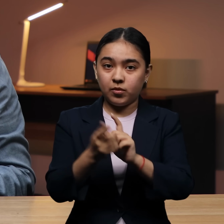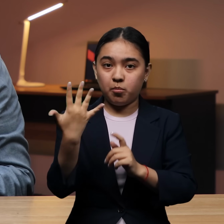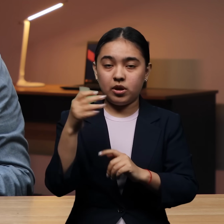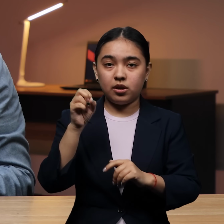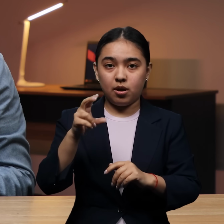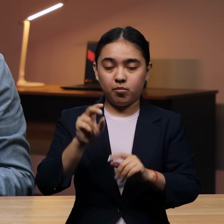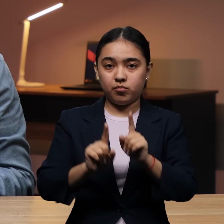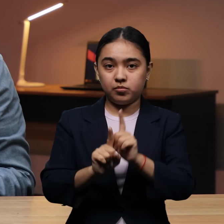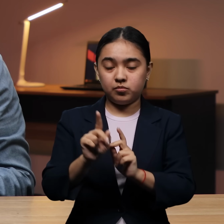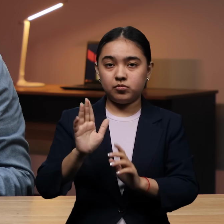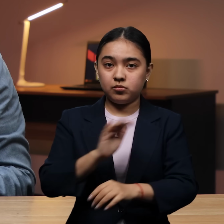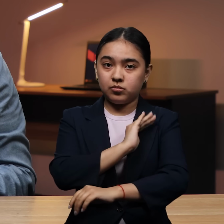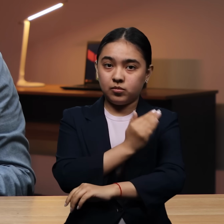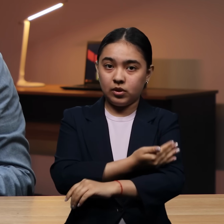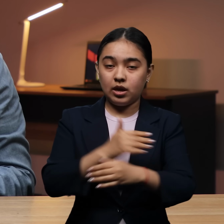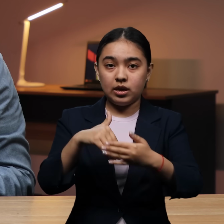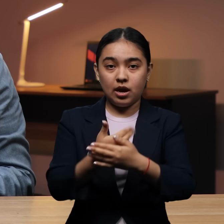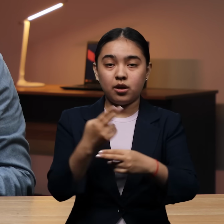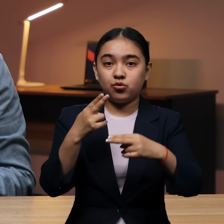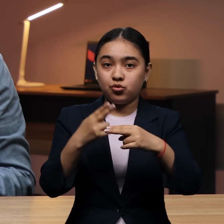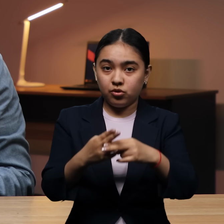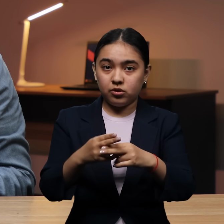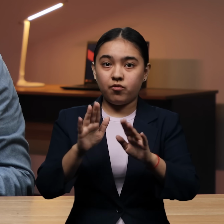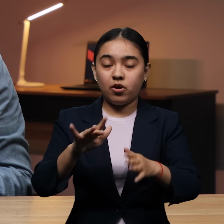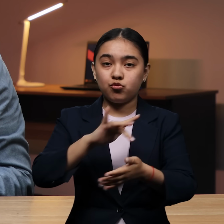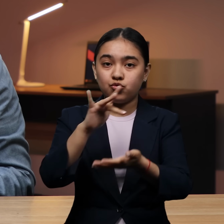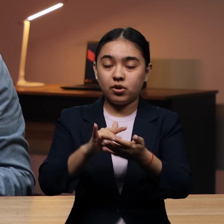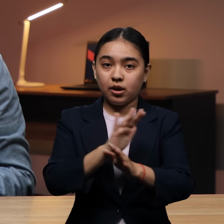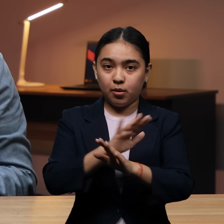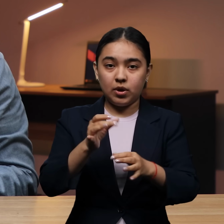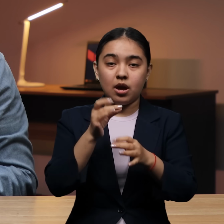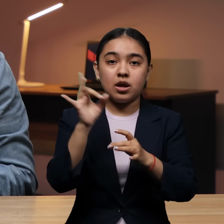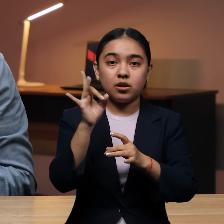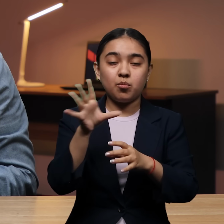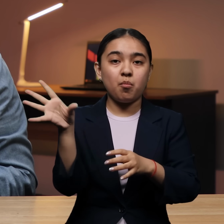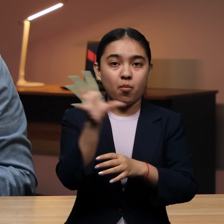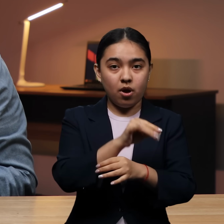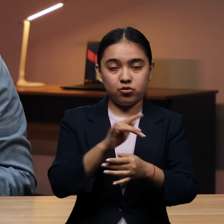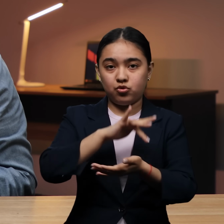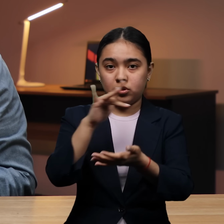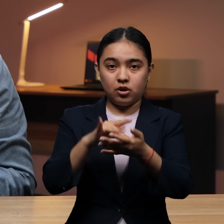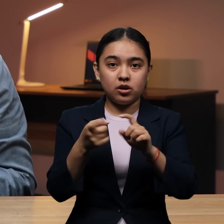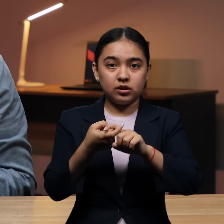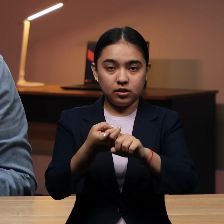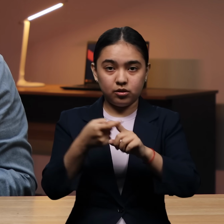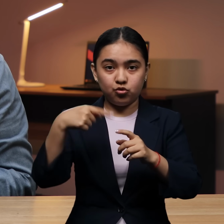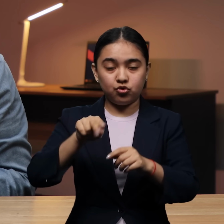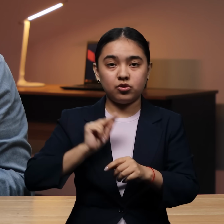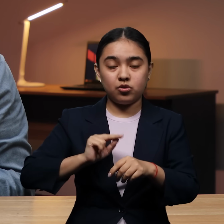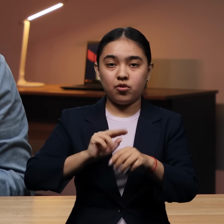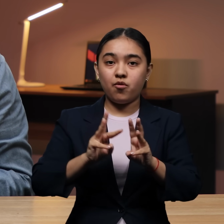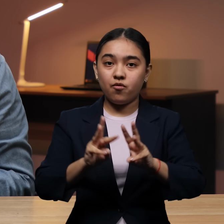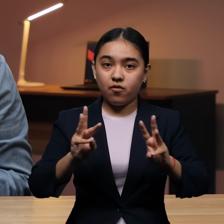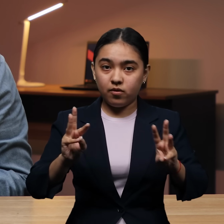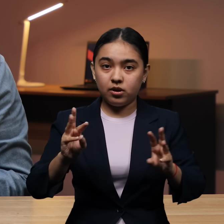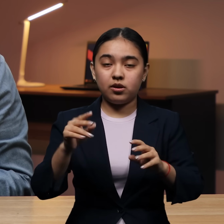o'zgarish 5-apreldan kuchga kirdi. Yangi cheklov faqat asosiy shaharlarga emas, respublikadagi barcha shaharlarga taalluqli. Ichki